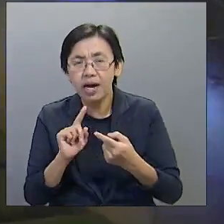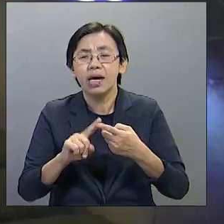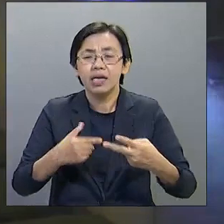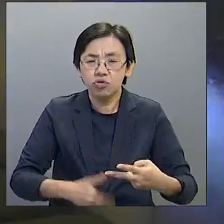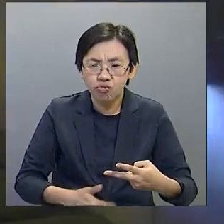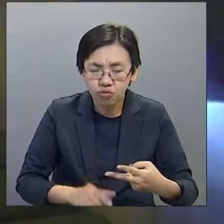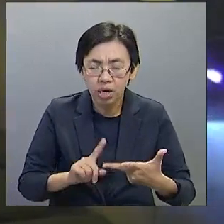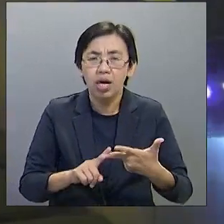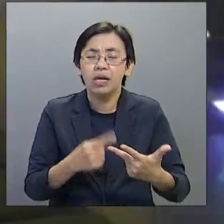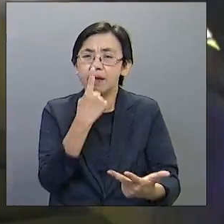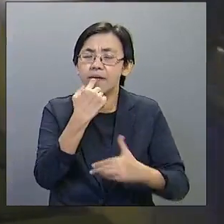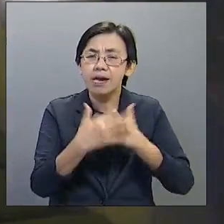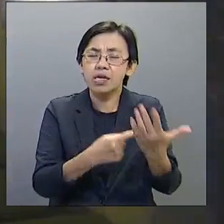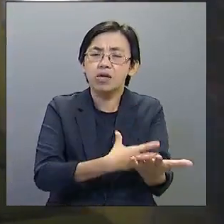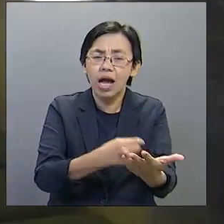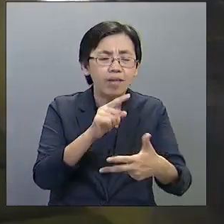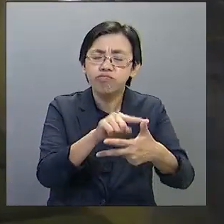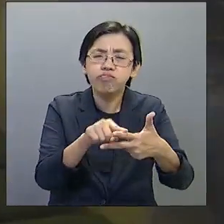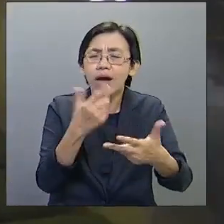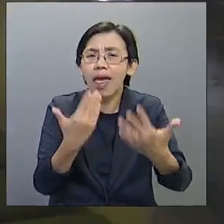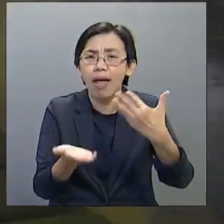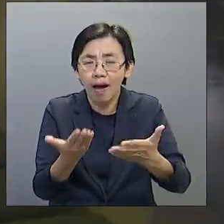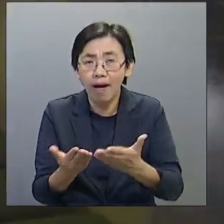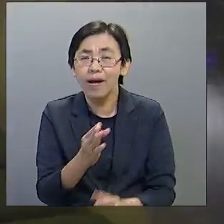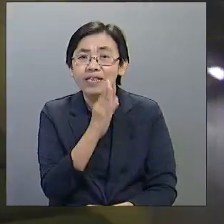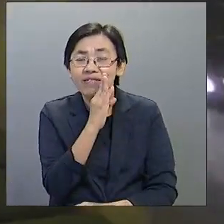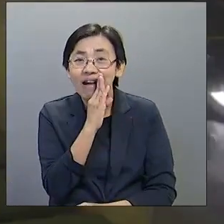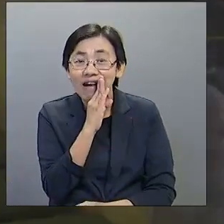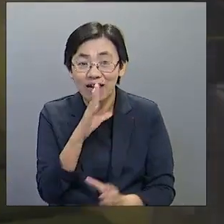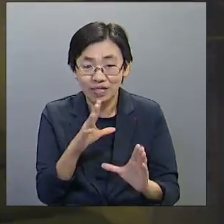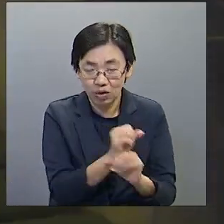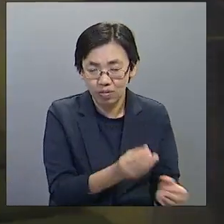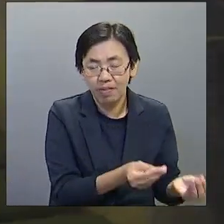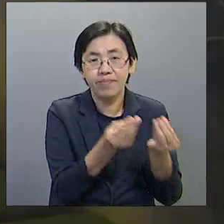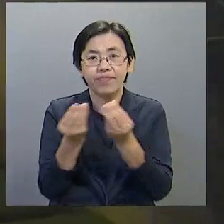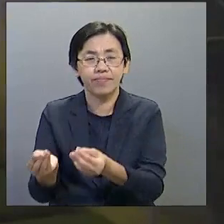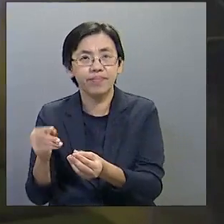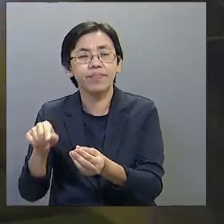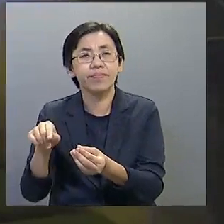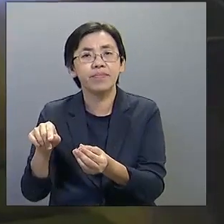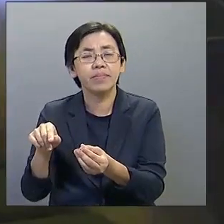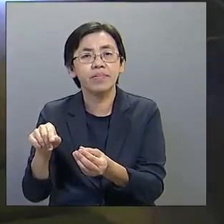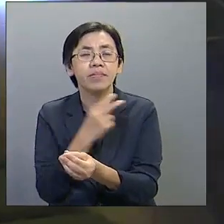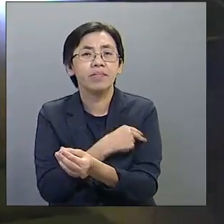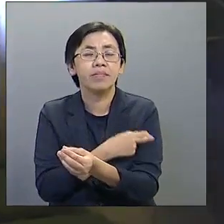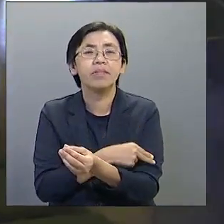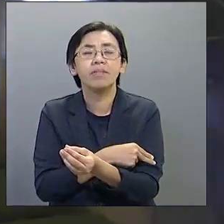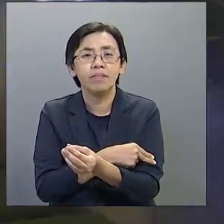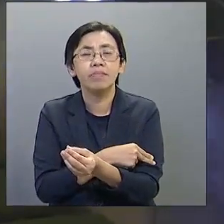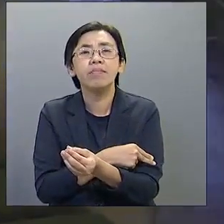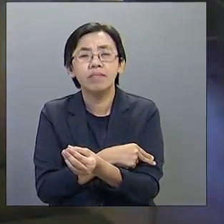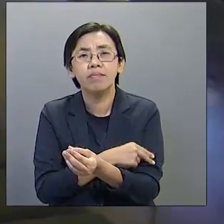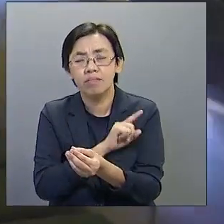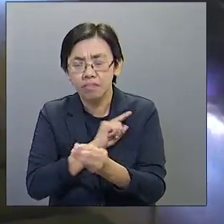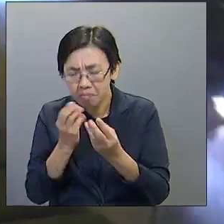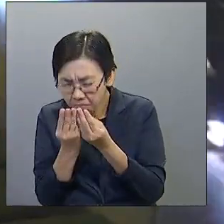เนี่ยซึ่งผลที่ได้เนี่ยจะถูกส่งต่อไปยังผู้ประกอบวิชาชีพเวชกรรมจะเป็นคนไป